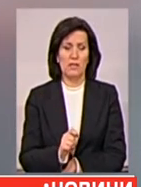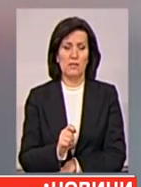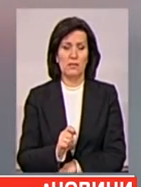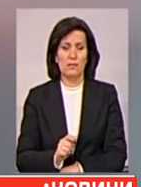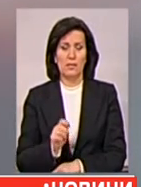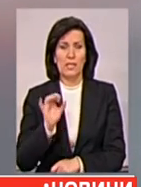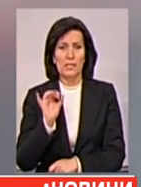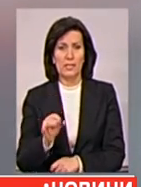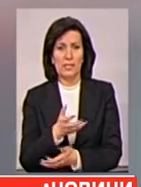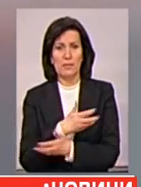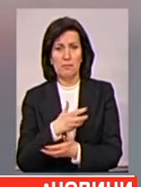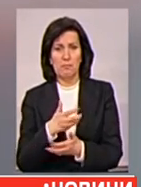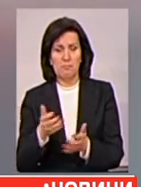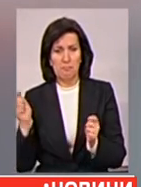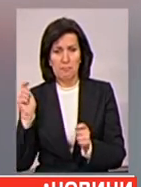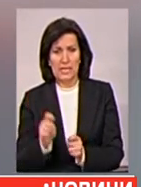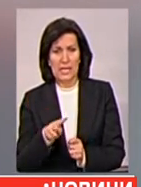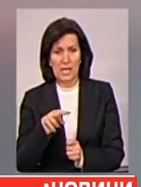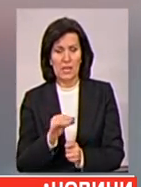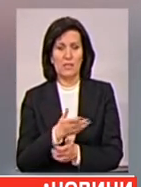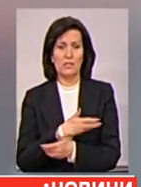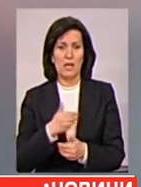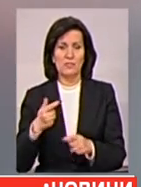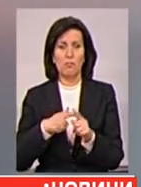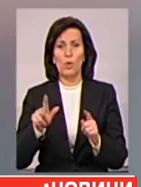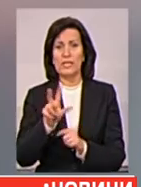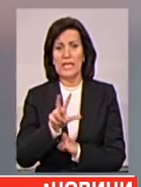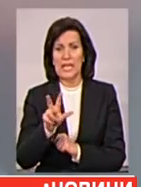ВСЧ. И они приехали где-то, может,